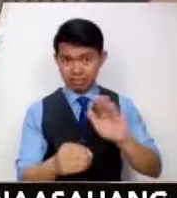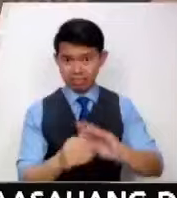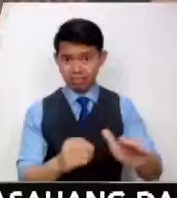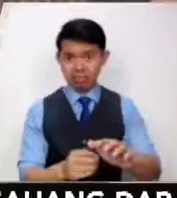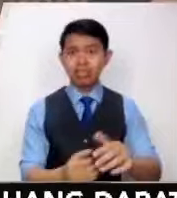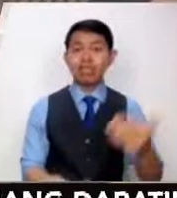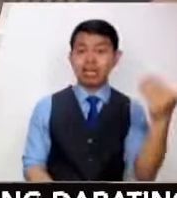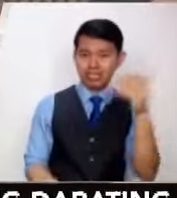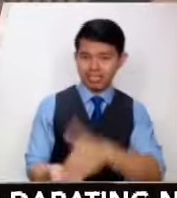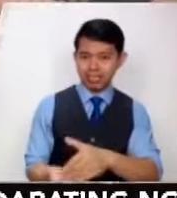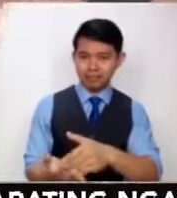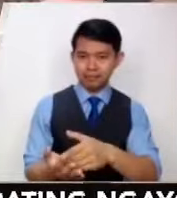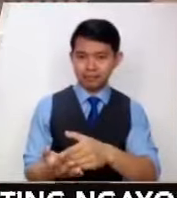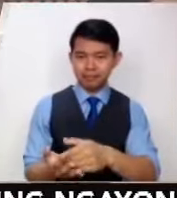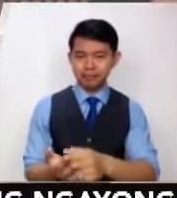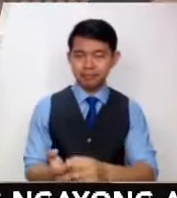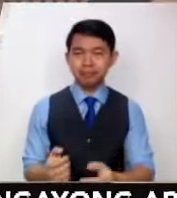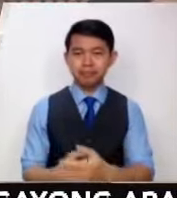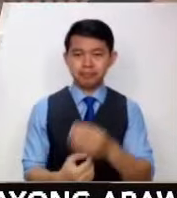it is, sabi ko nga, it is